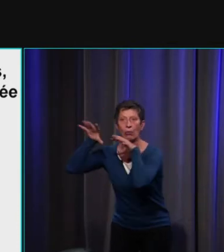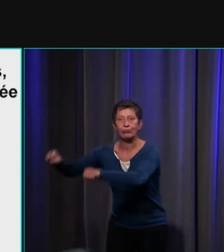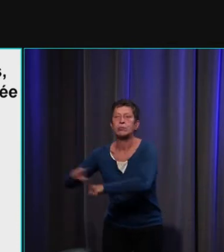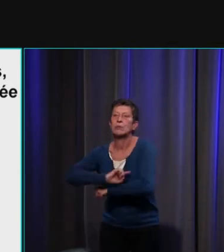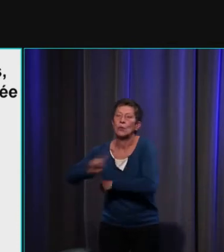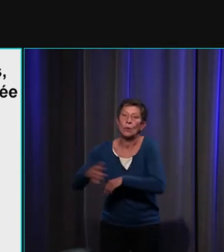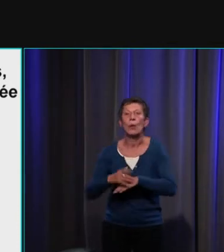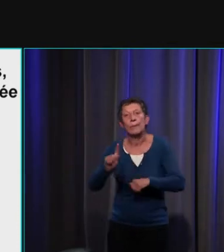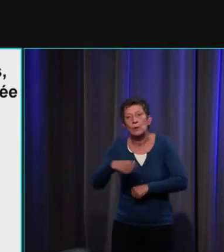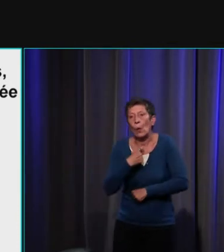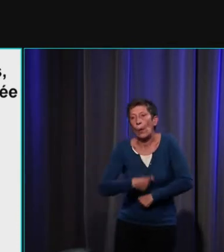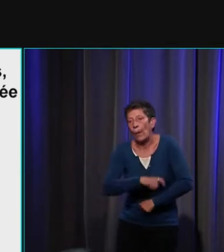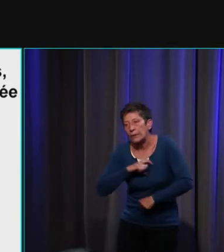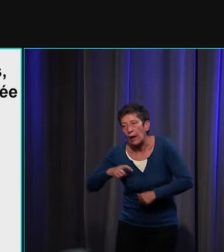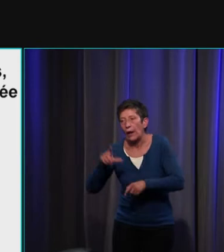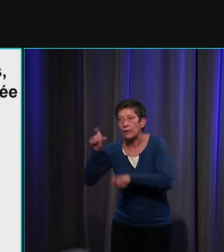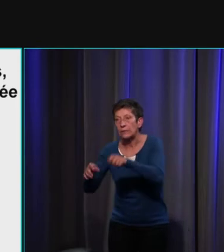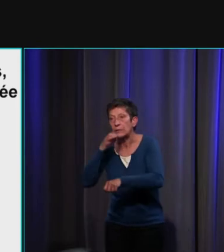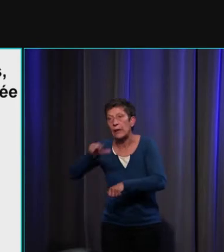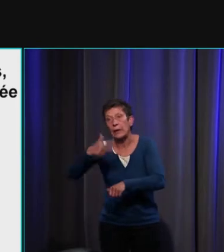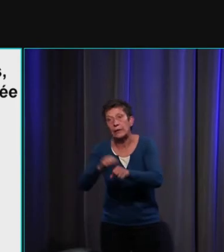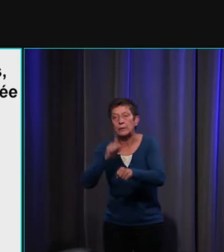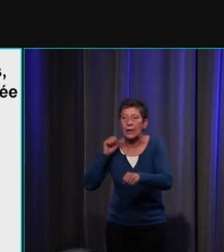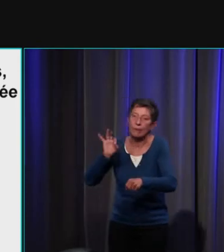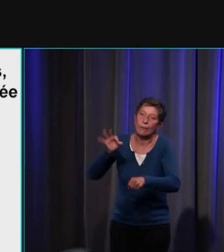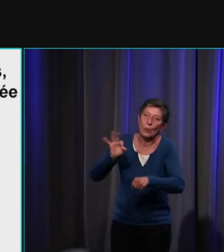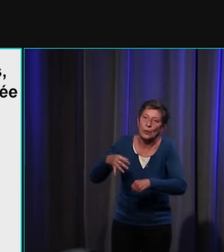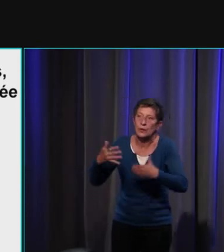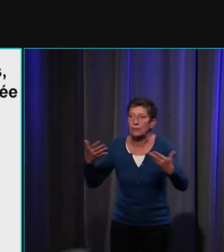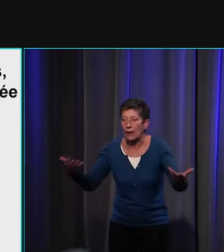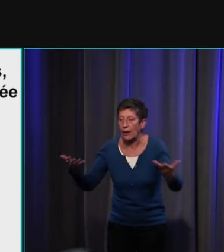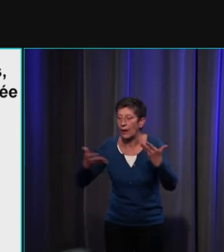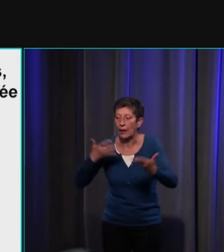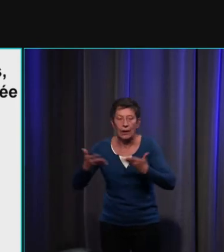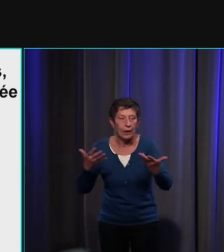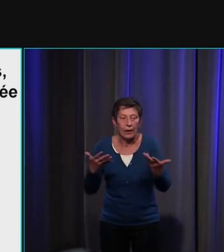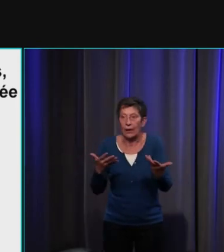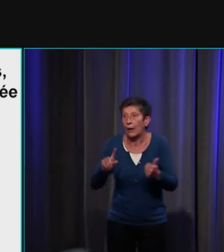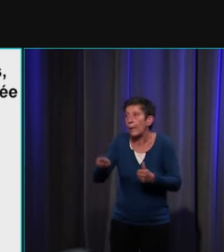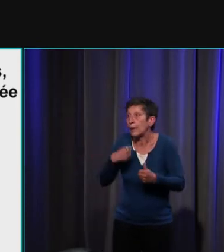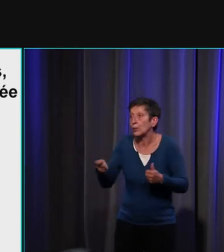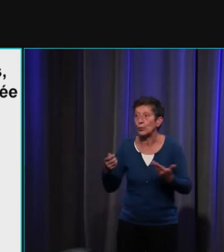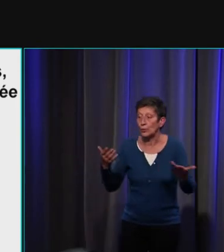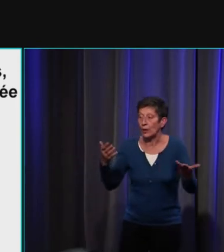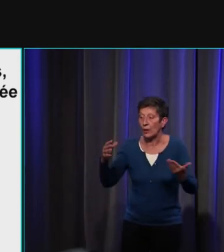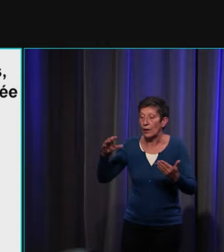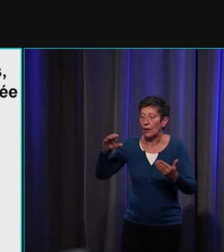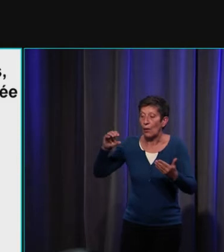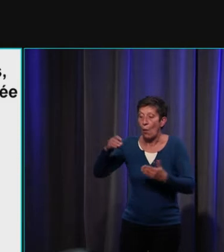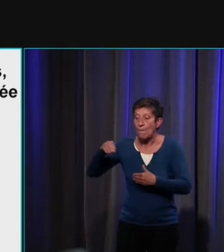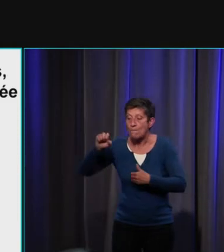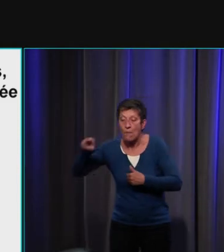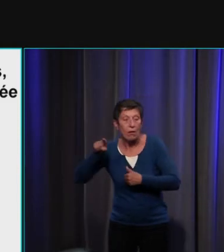les gens vont vous dire au xiiie siècle mais oui mais nous ne faisons que recouvrer ce que omar au